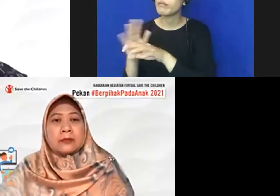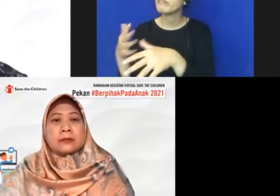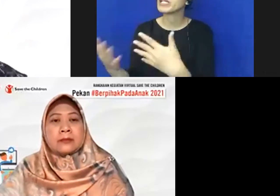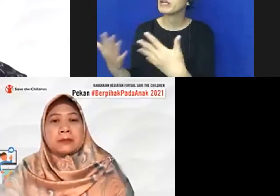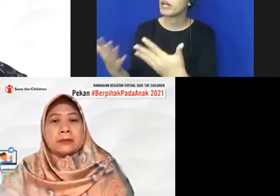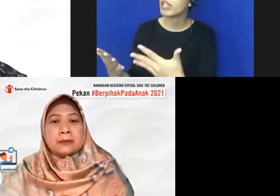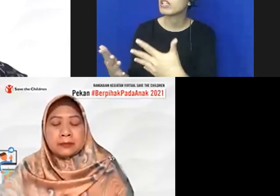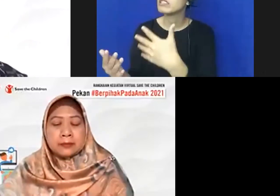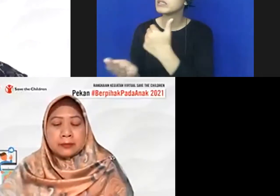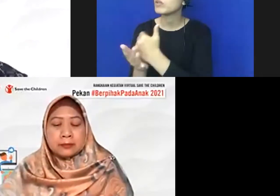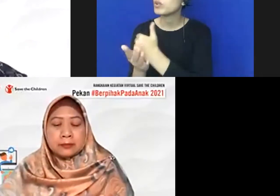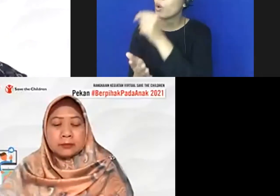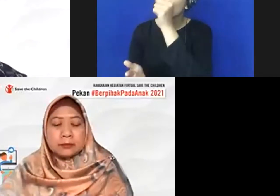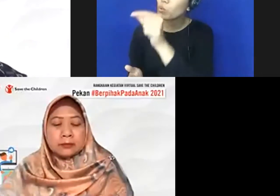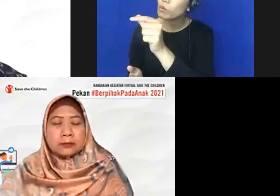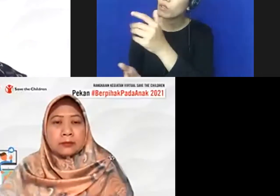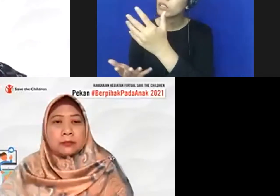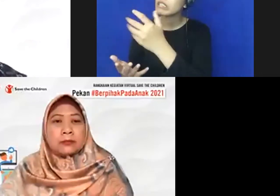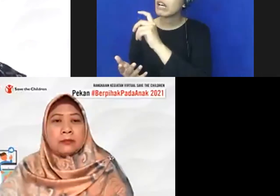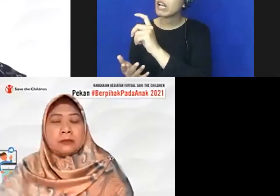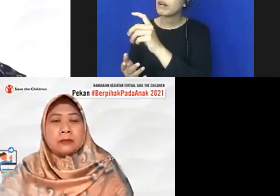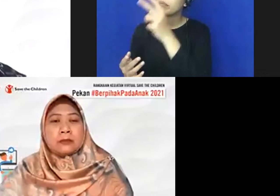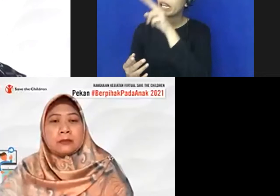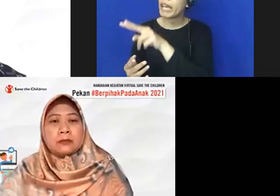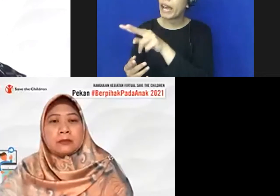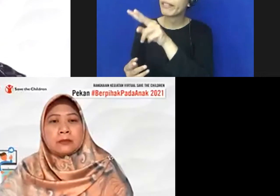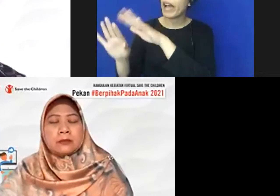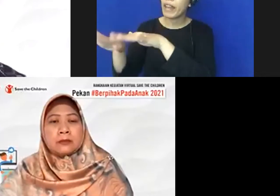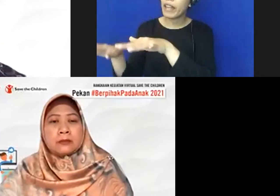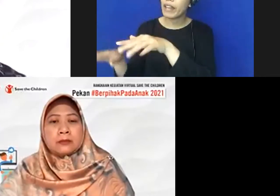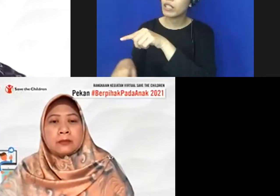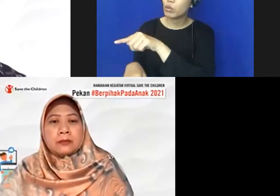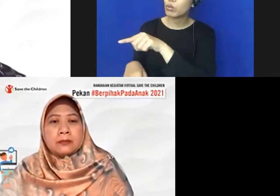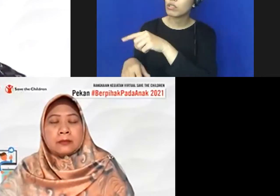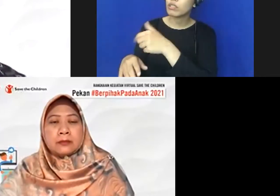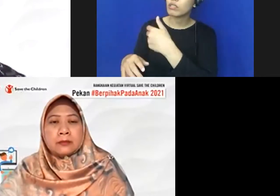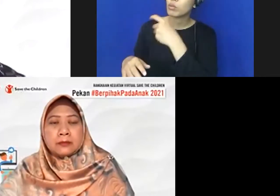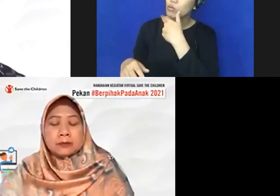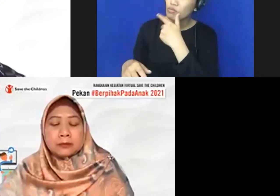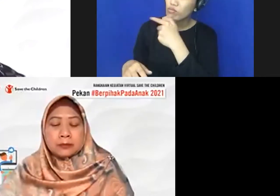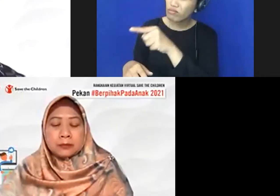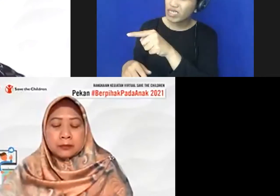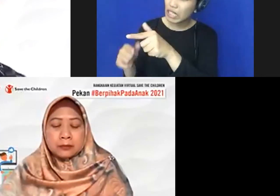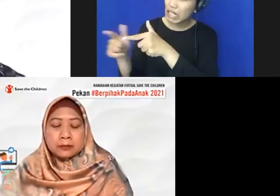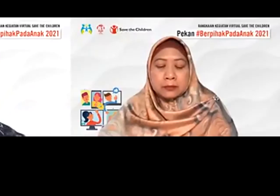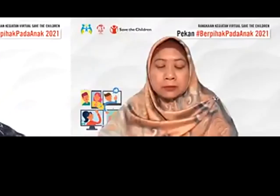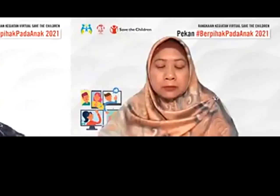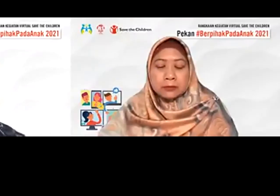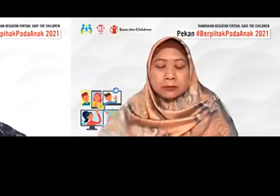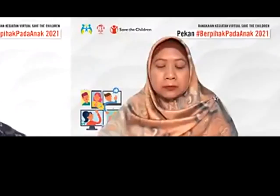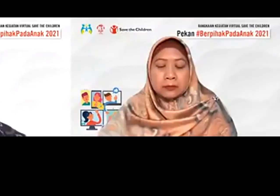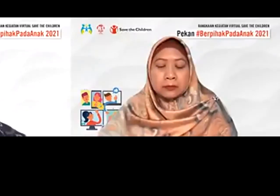sih Bu sebenarnya untuk cara kita untuk melihat anak itu terganggu atau enggak kayak gitu. Apakah tadi misalnya kan